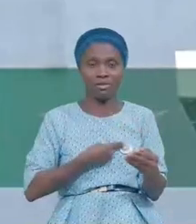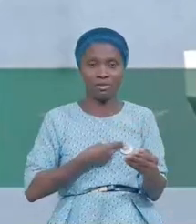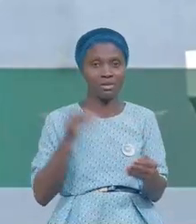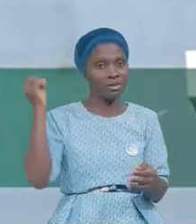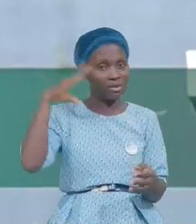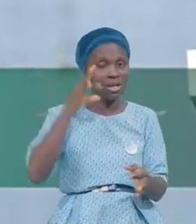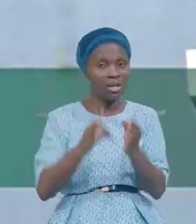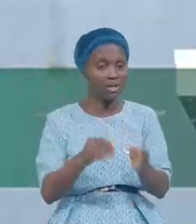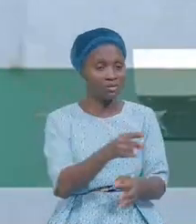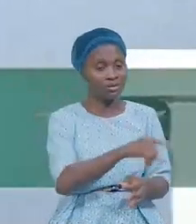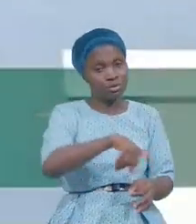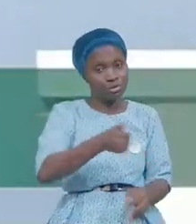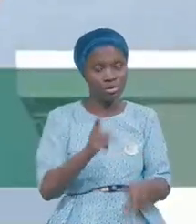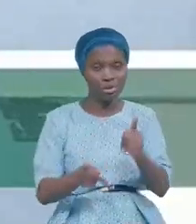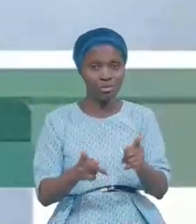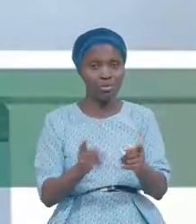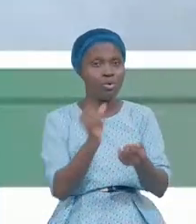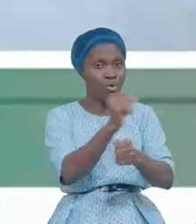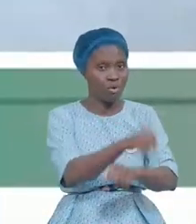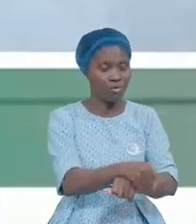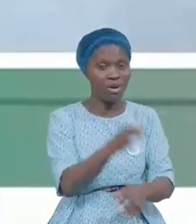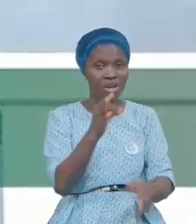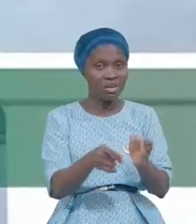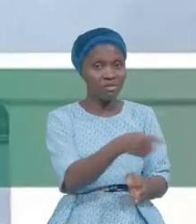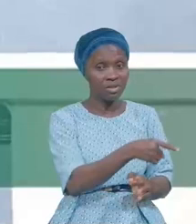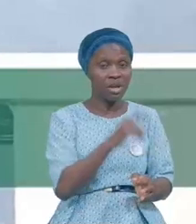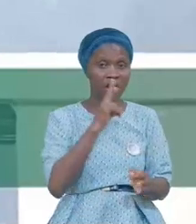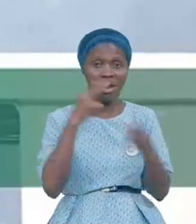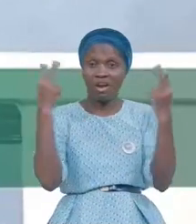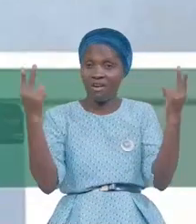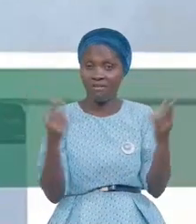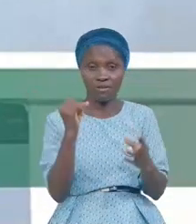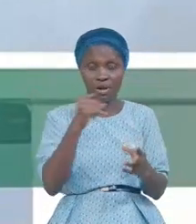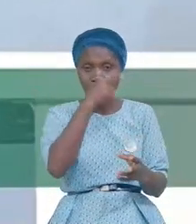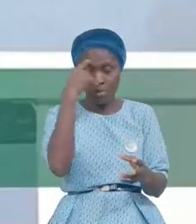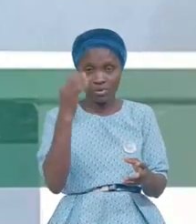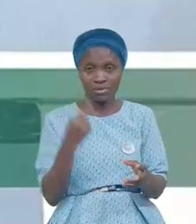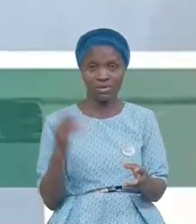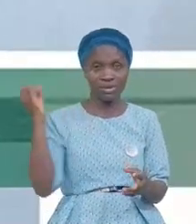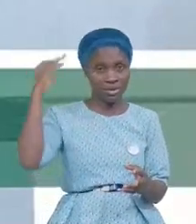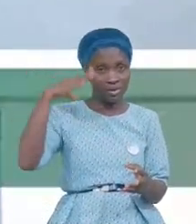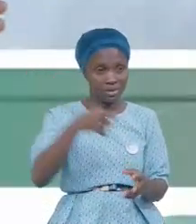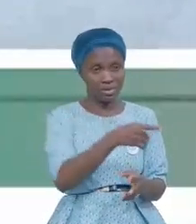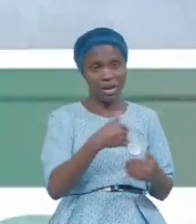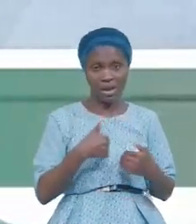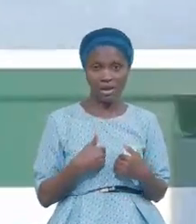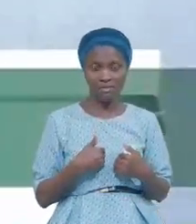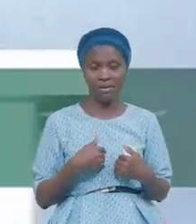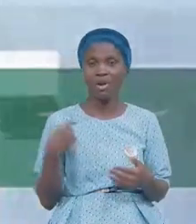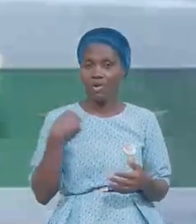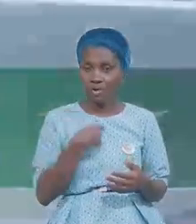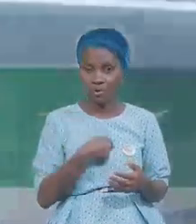autres, s'ils ont vaincu, s'ils ont été victorieux, à cause de la grâce, nous